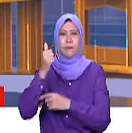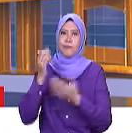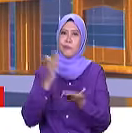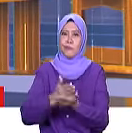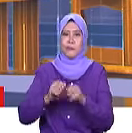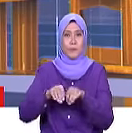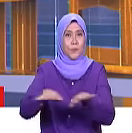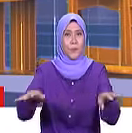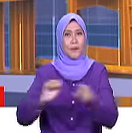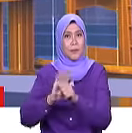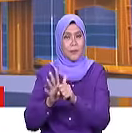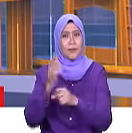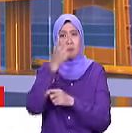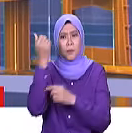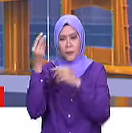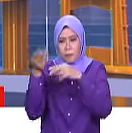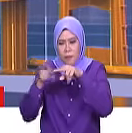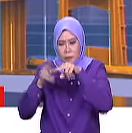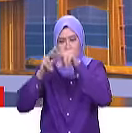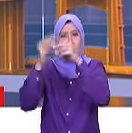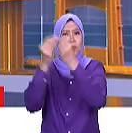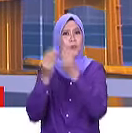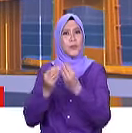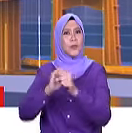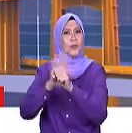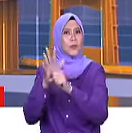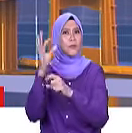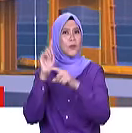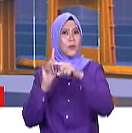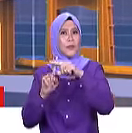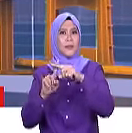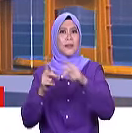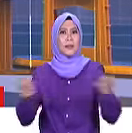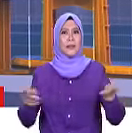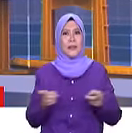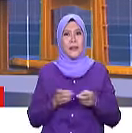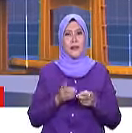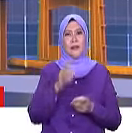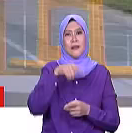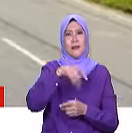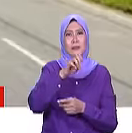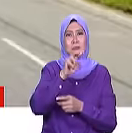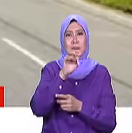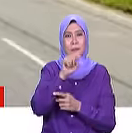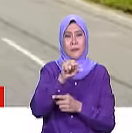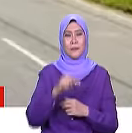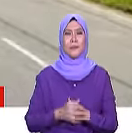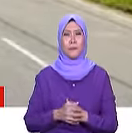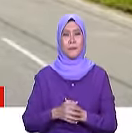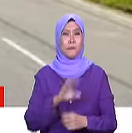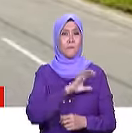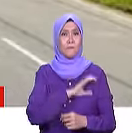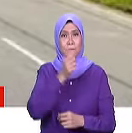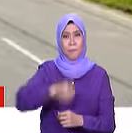wabak COVID-19, ekoran peningkatan jumlah kes positif COVID-19 di daerah Pendang. Ketua Polis Daerah